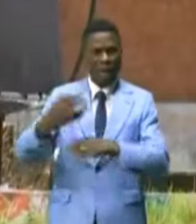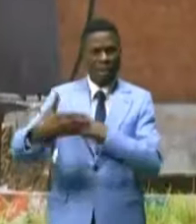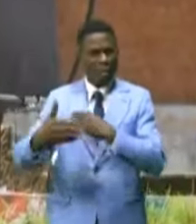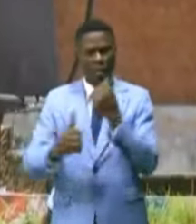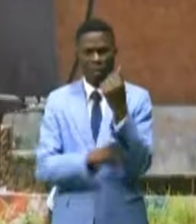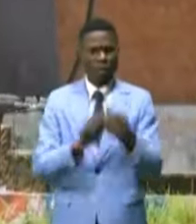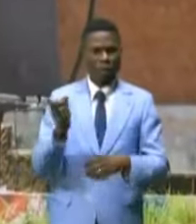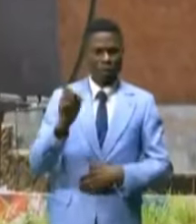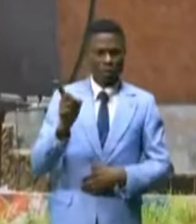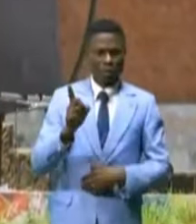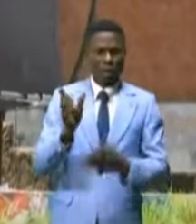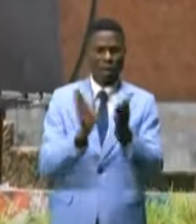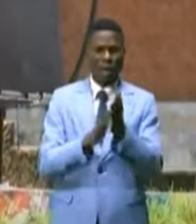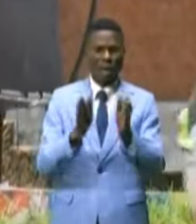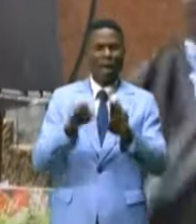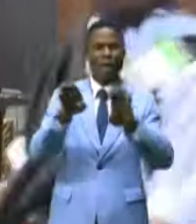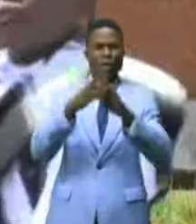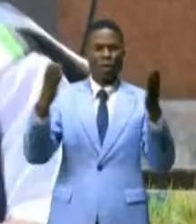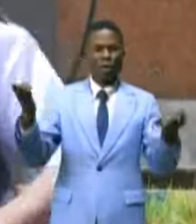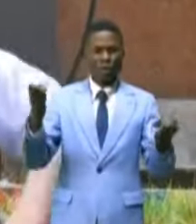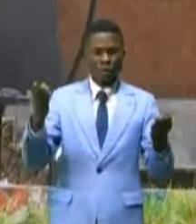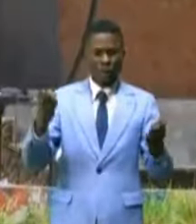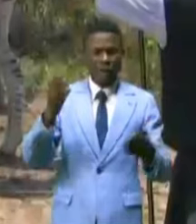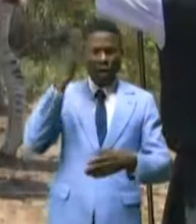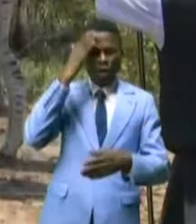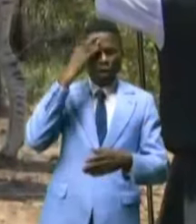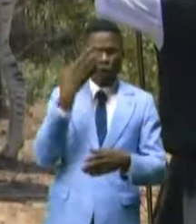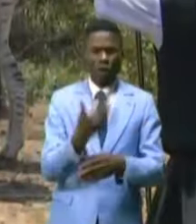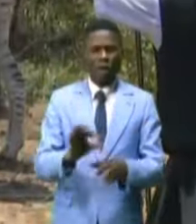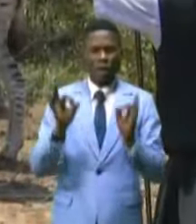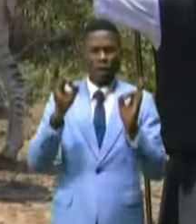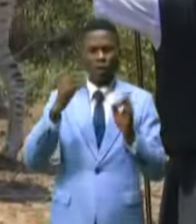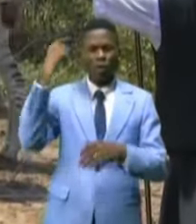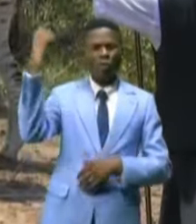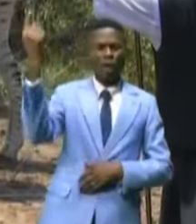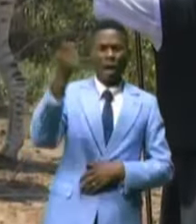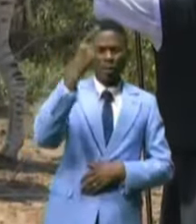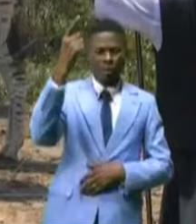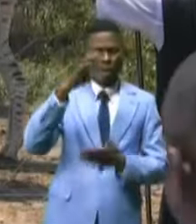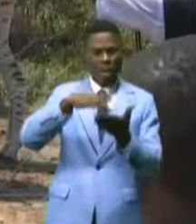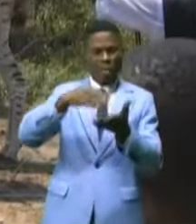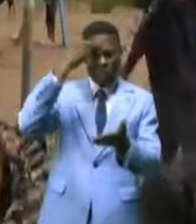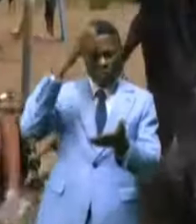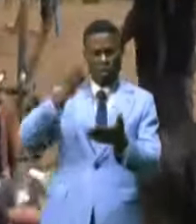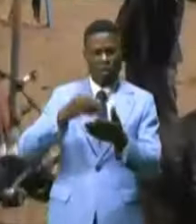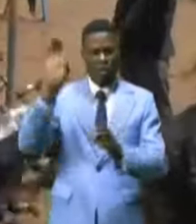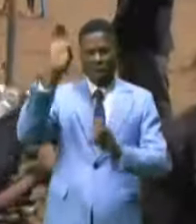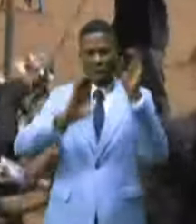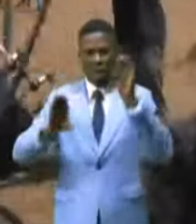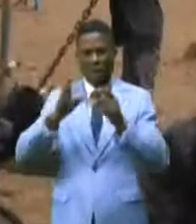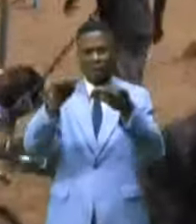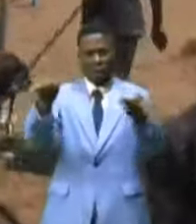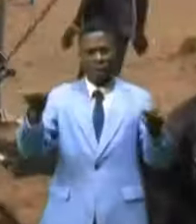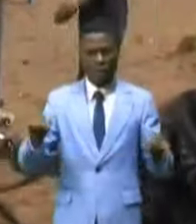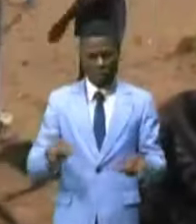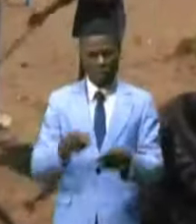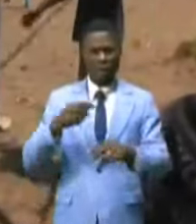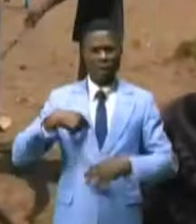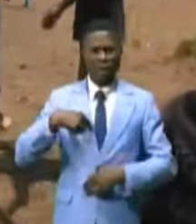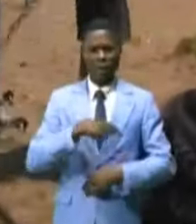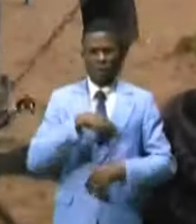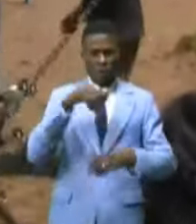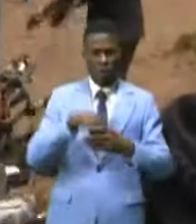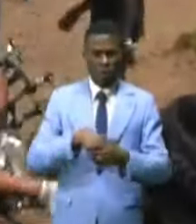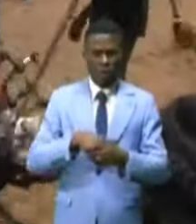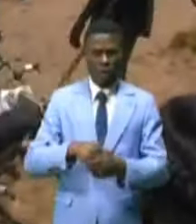C'était l'école ouverte pour les nouvelles découvertes de la nature en vue de bien assimiler les sciences environnementales. À travers